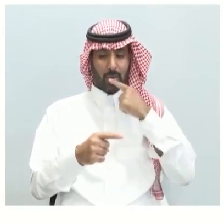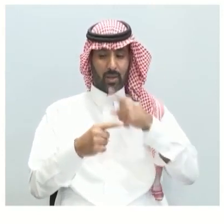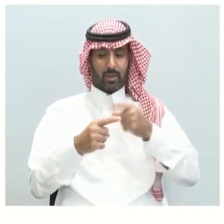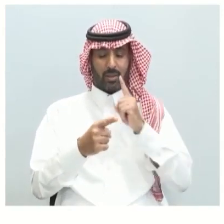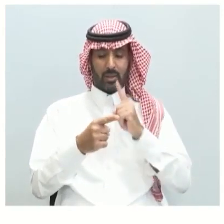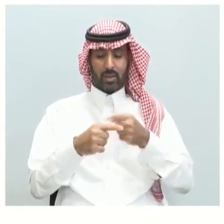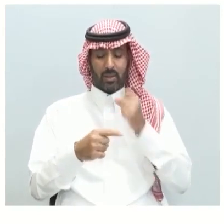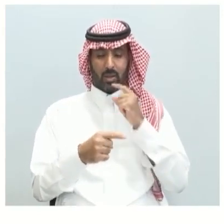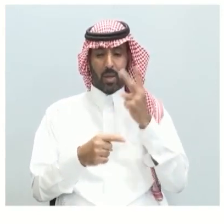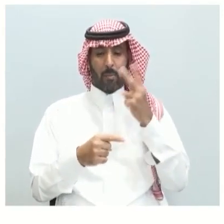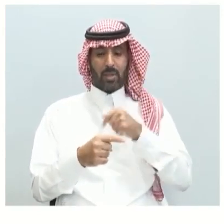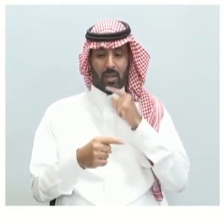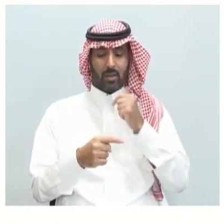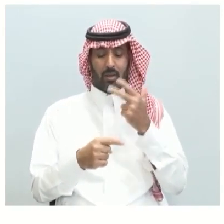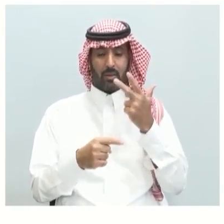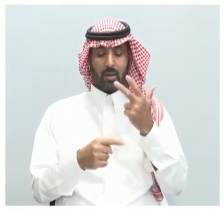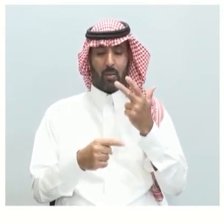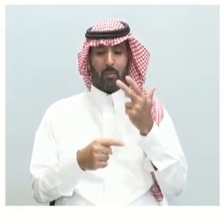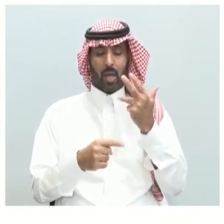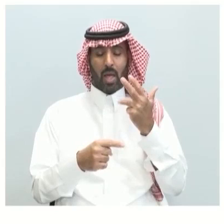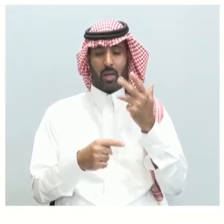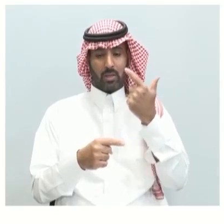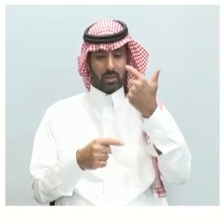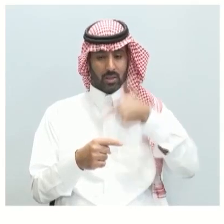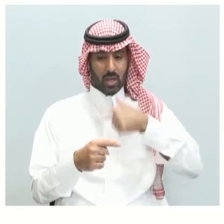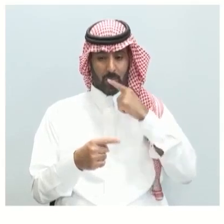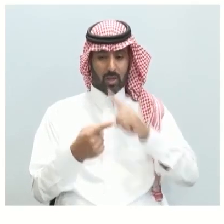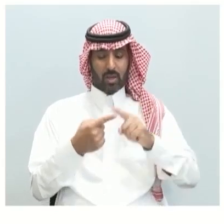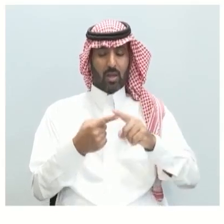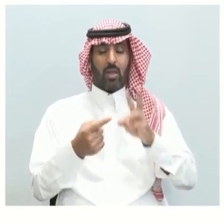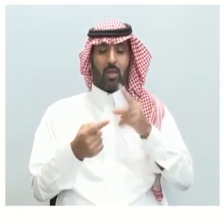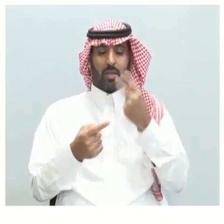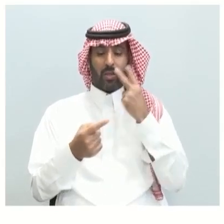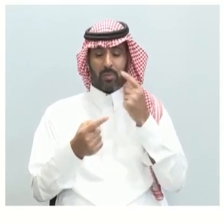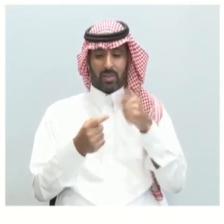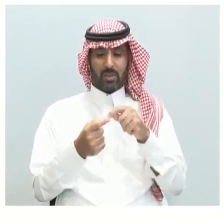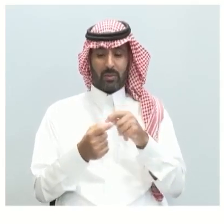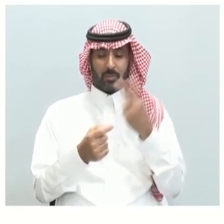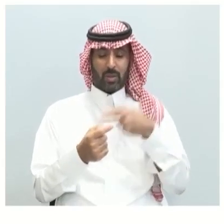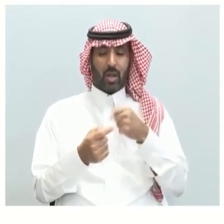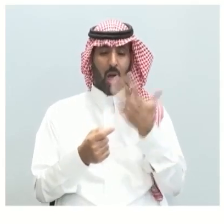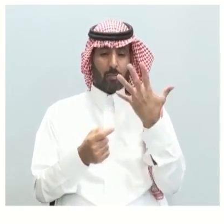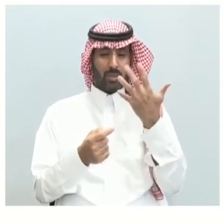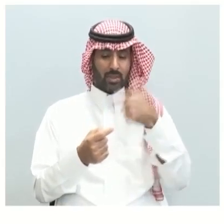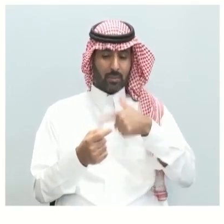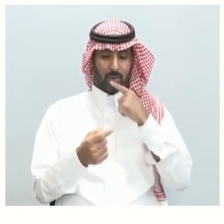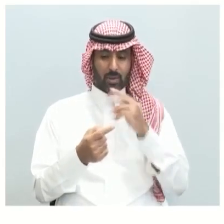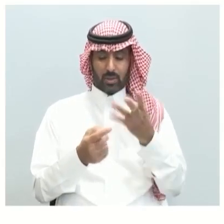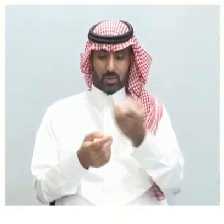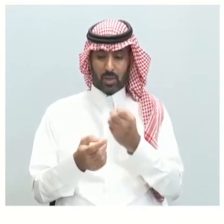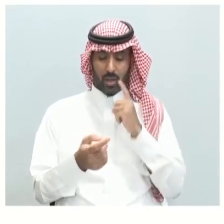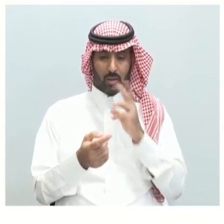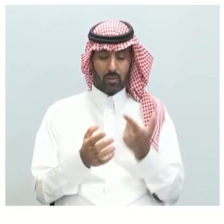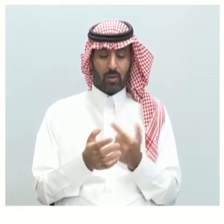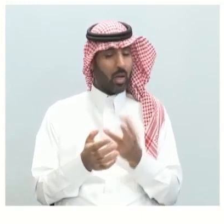للاولى 2 7 كفن للثانيه 275 كلفن بعد ذلك تشتق ما هو